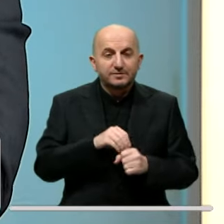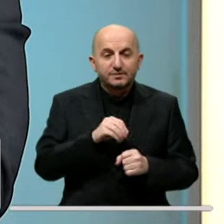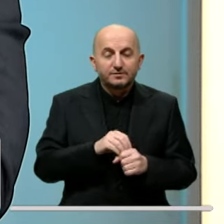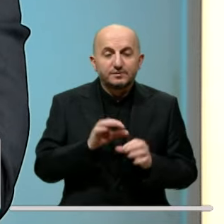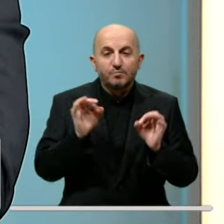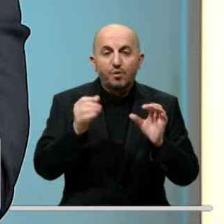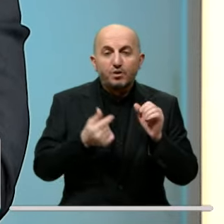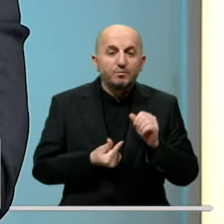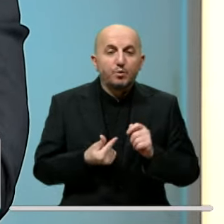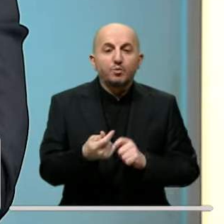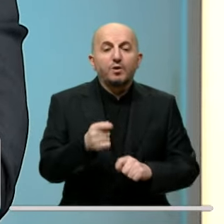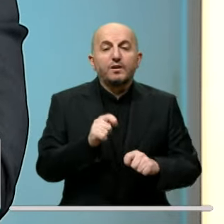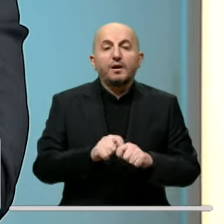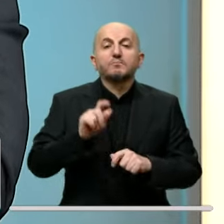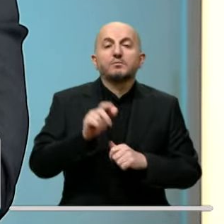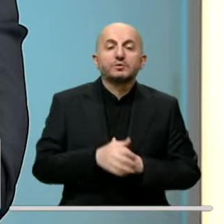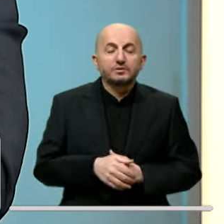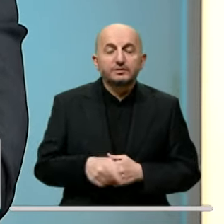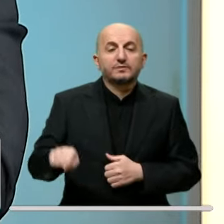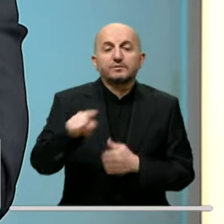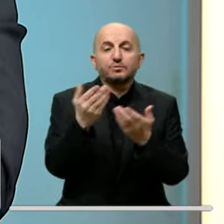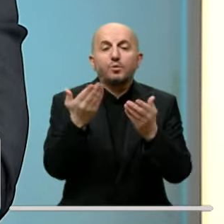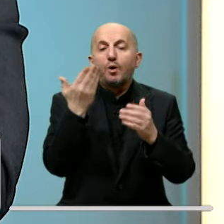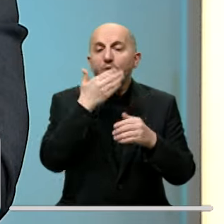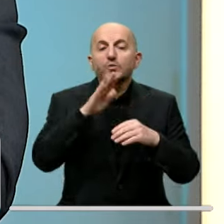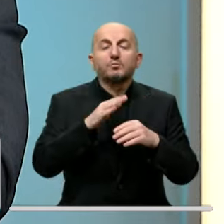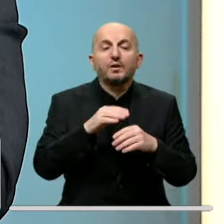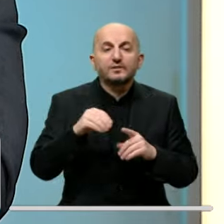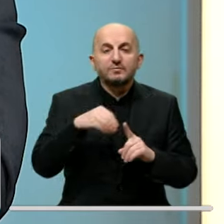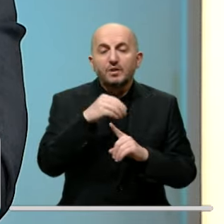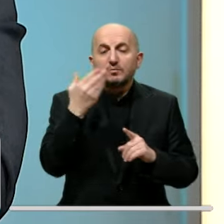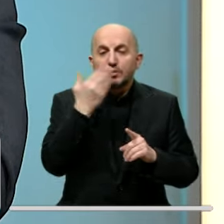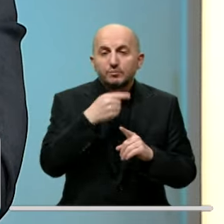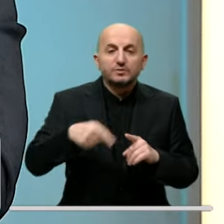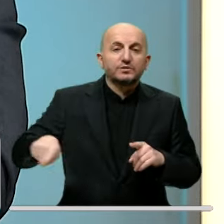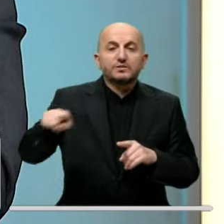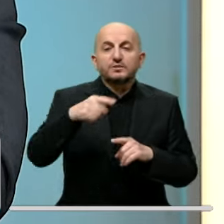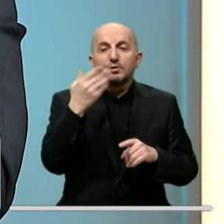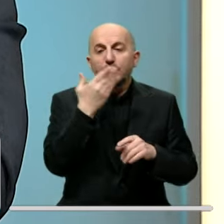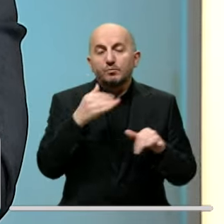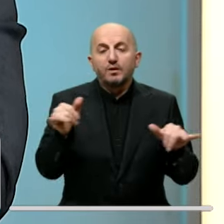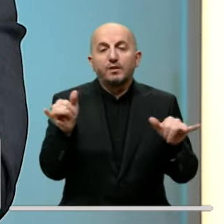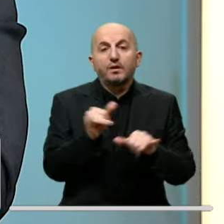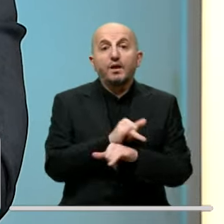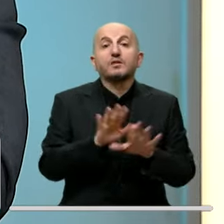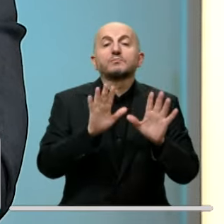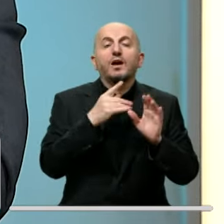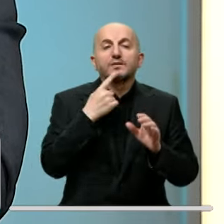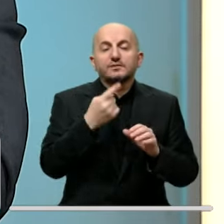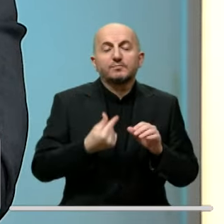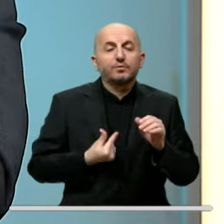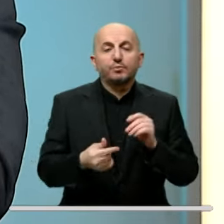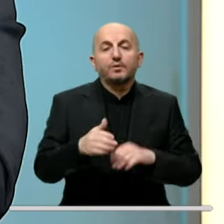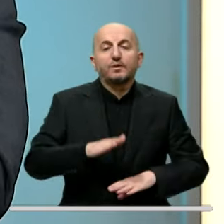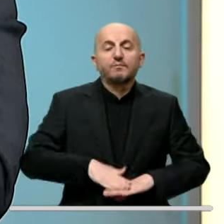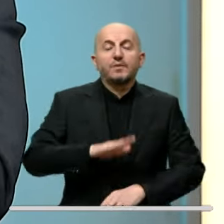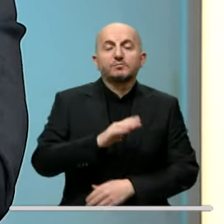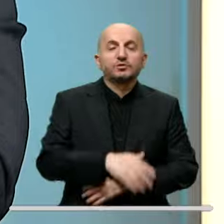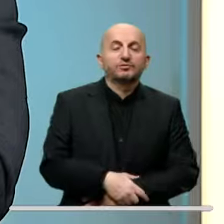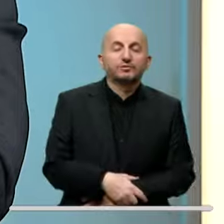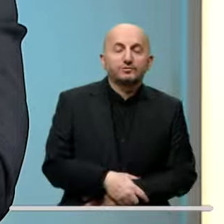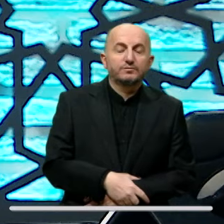uyarı yapmamıştır. Yani siz dua okumayın, imamın okumasın, sizin okumanız yerine geçmez diye bir uyarıda bulunmamıştır.